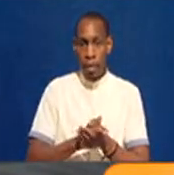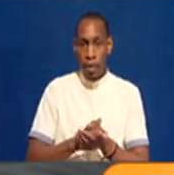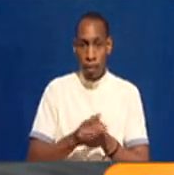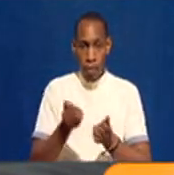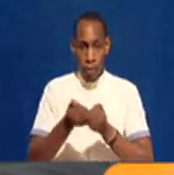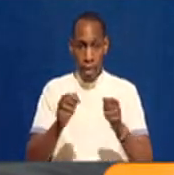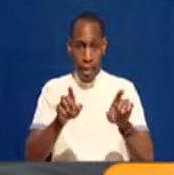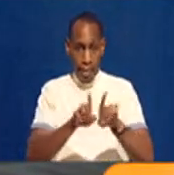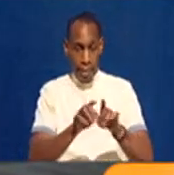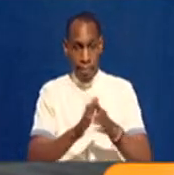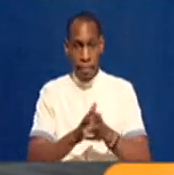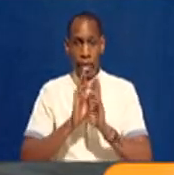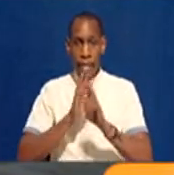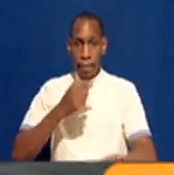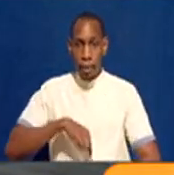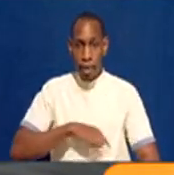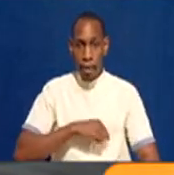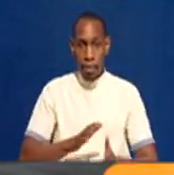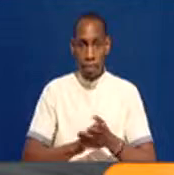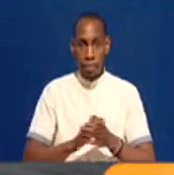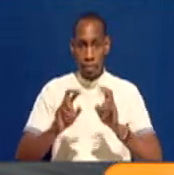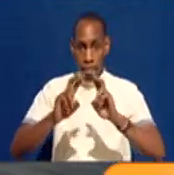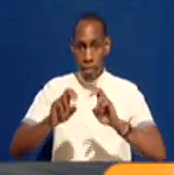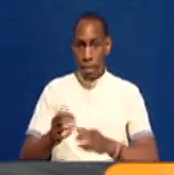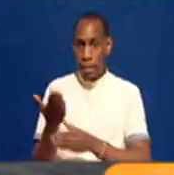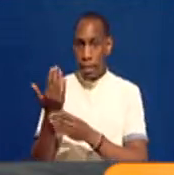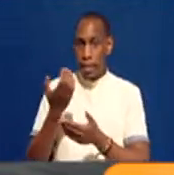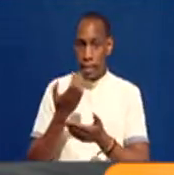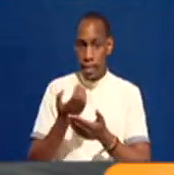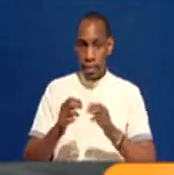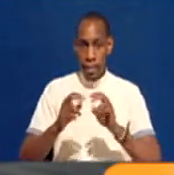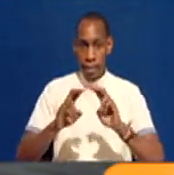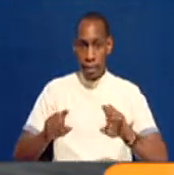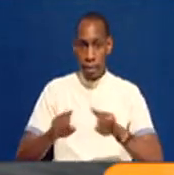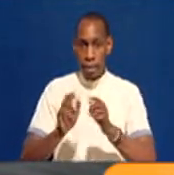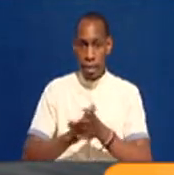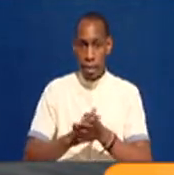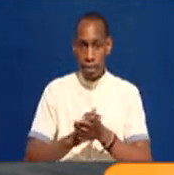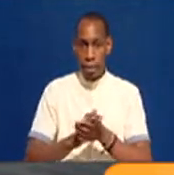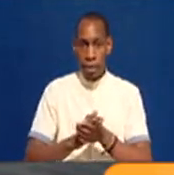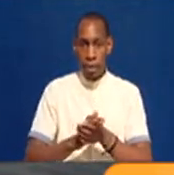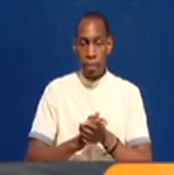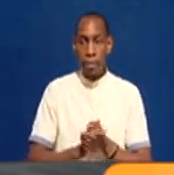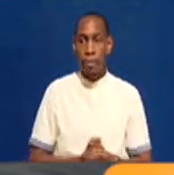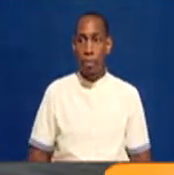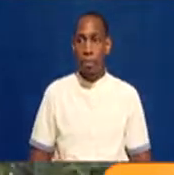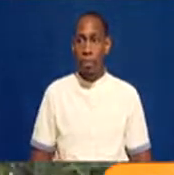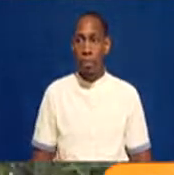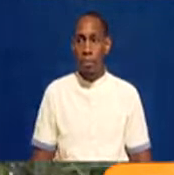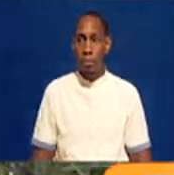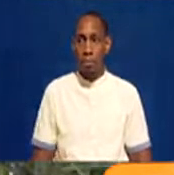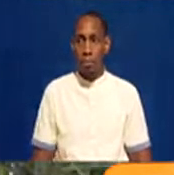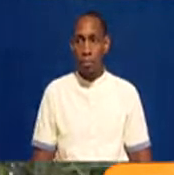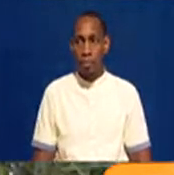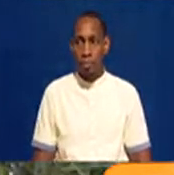gari hilo. Hassan Mugambi amepekua stakabadhi za uchunguzi huo na kutanzua kitendawili hicho.